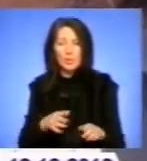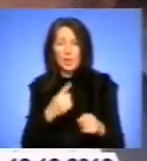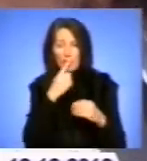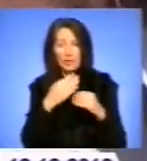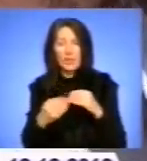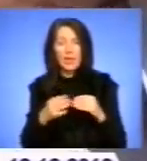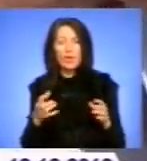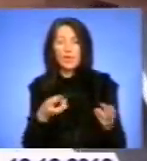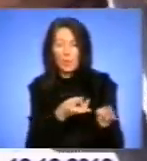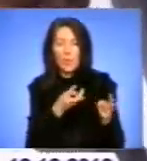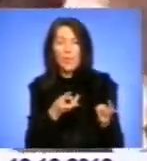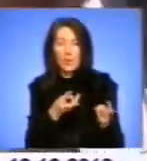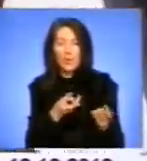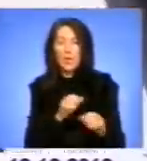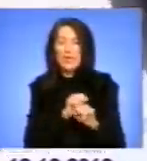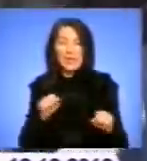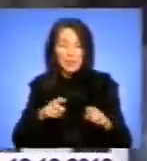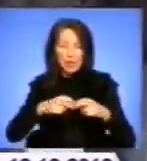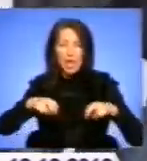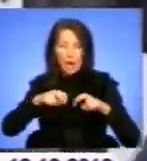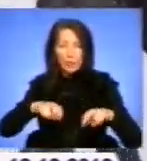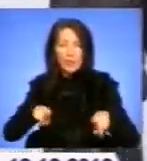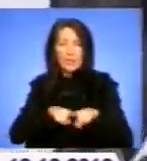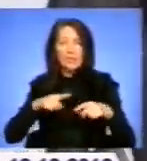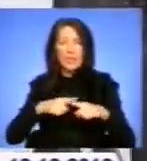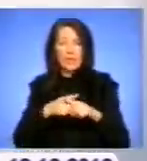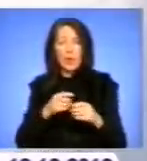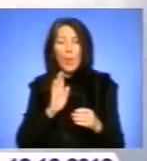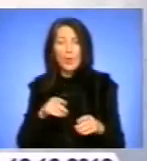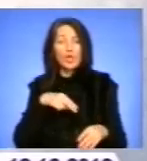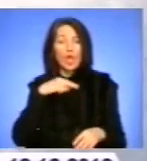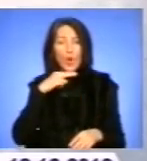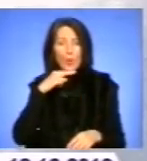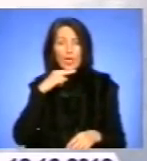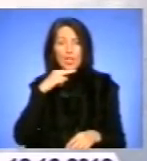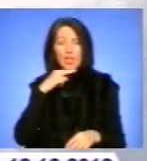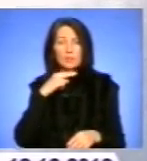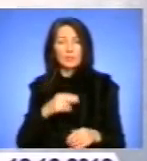Ні в якому разі не можна розбирати такі вироби. Будьте обережні.